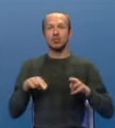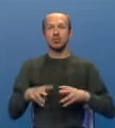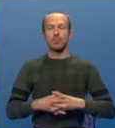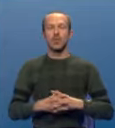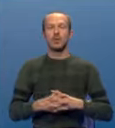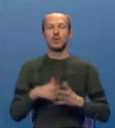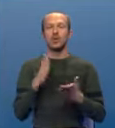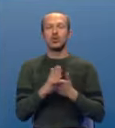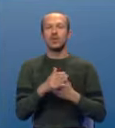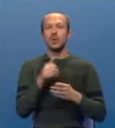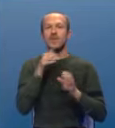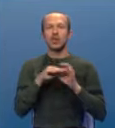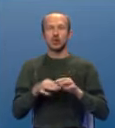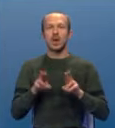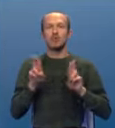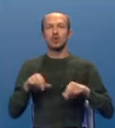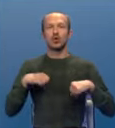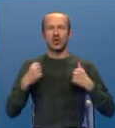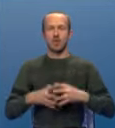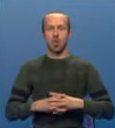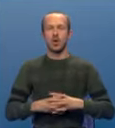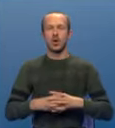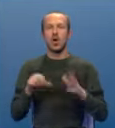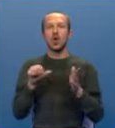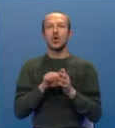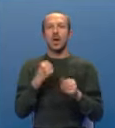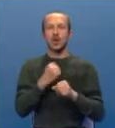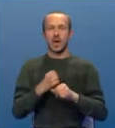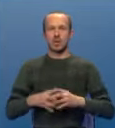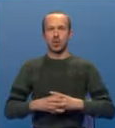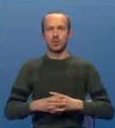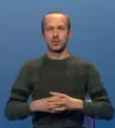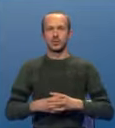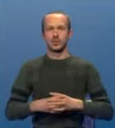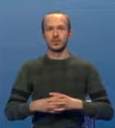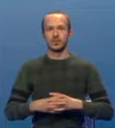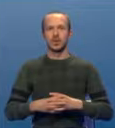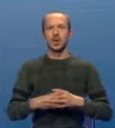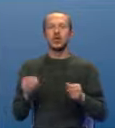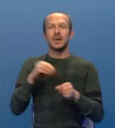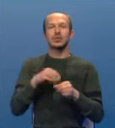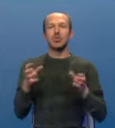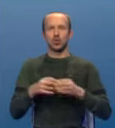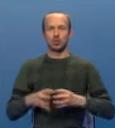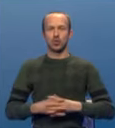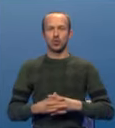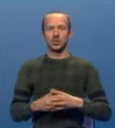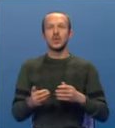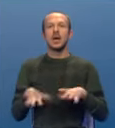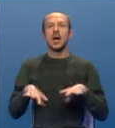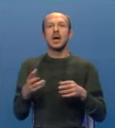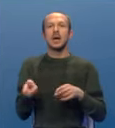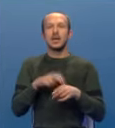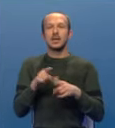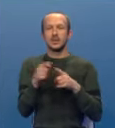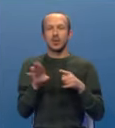kažem, budemo funkcionalni, da možemo da živimo, da normalno radimo, da prinosimo društvu. Rane simptome